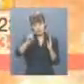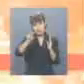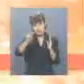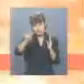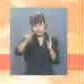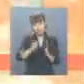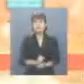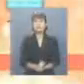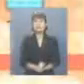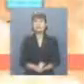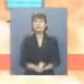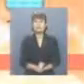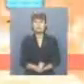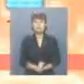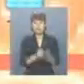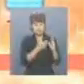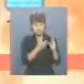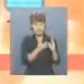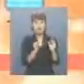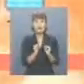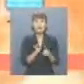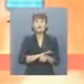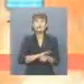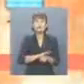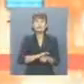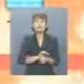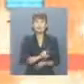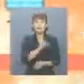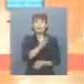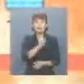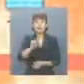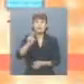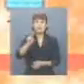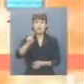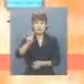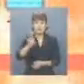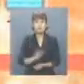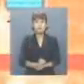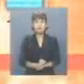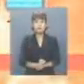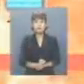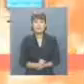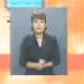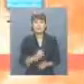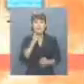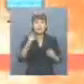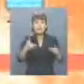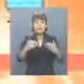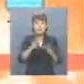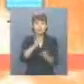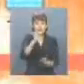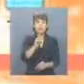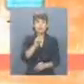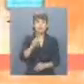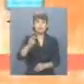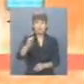สภาคตะวันออกอากาศเย็นอุณหภูมิระหว่าง 21-34 องศาเซลเซียสทะเลมีคลื่นสูงประมาณ1เมตรห่างฝั่ง